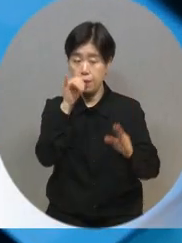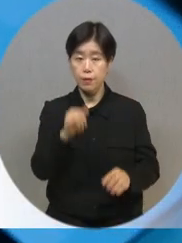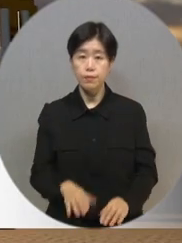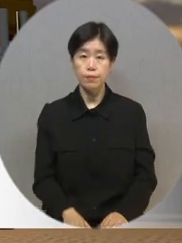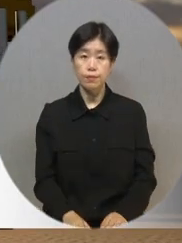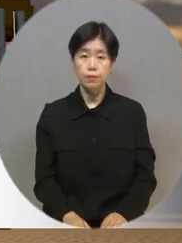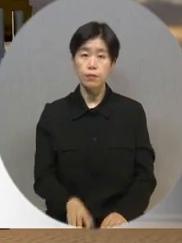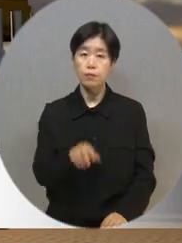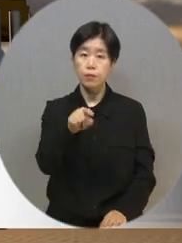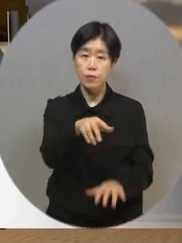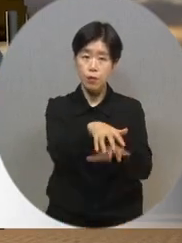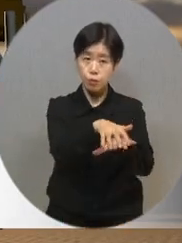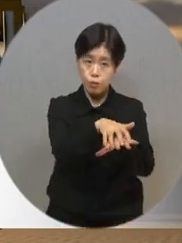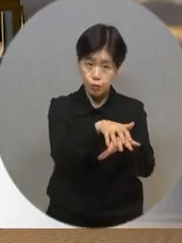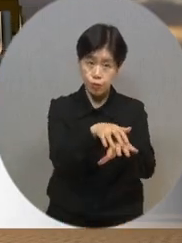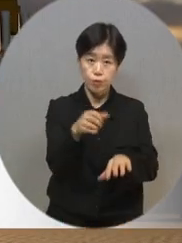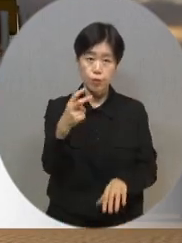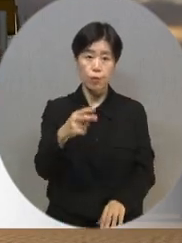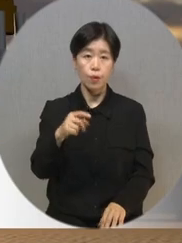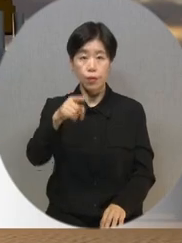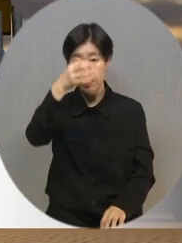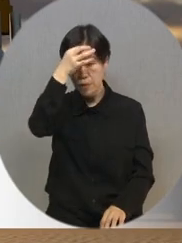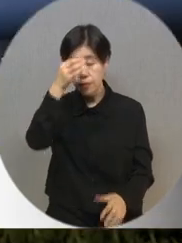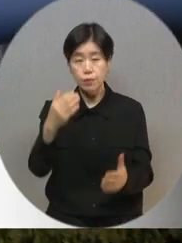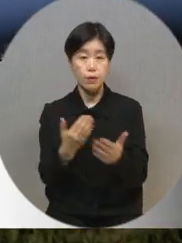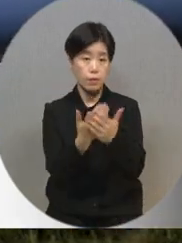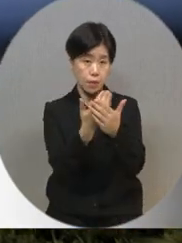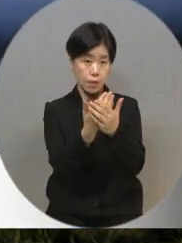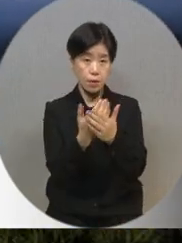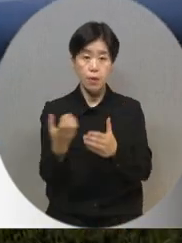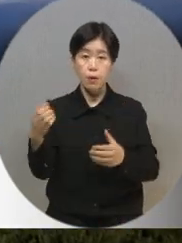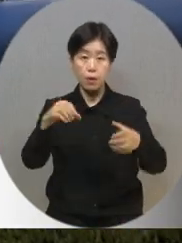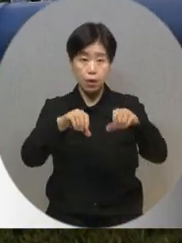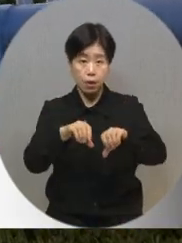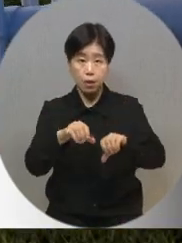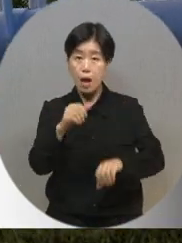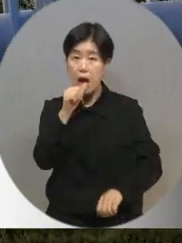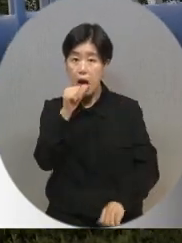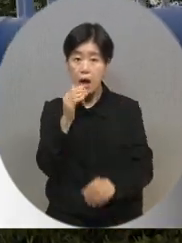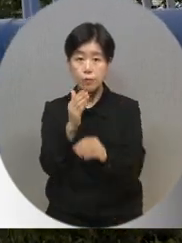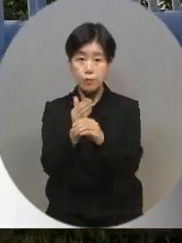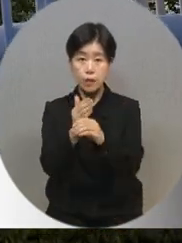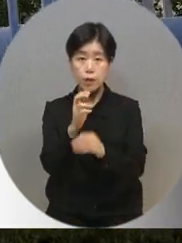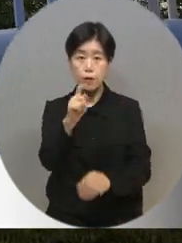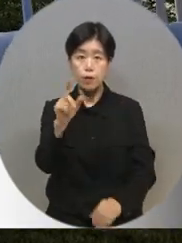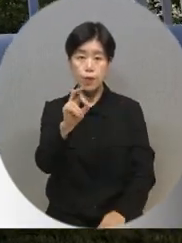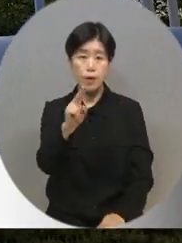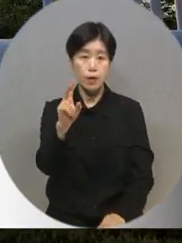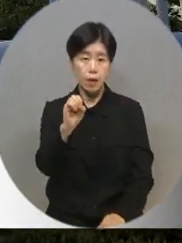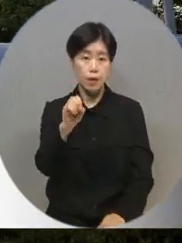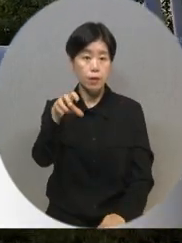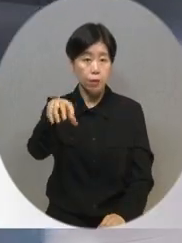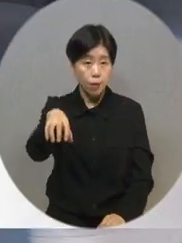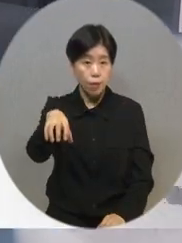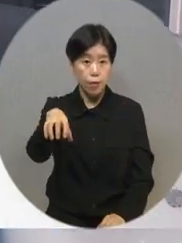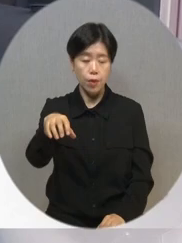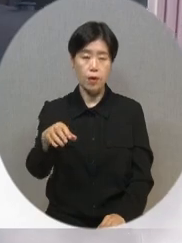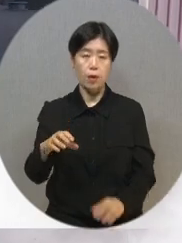수소운송 인프라 구축과 수소기술 개발은 화학, 철강의 중심인 광양만권